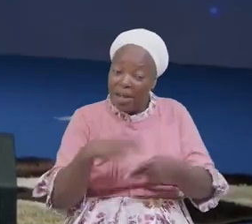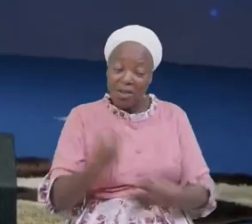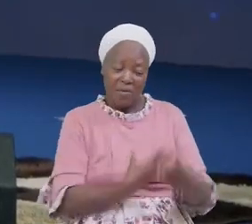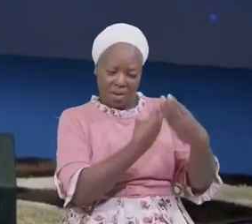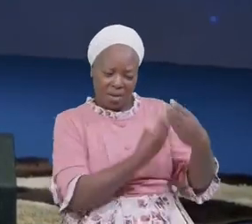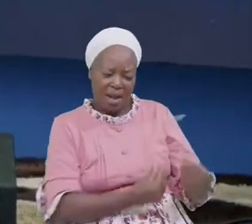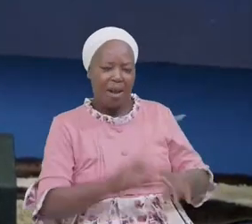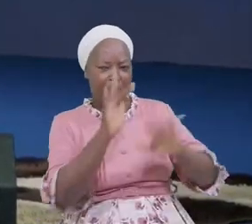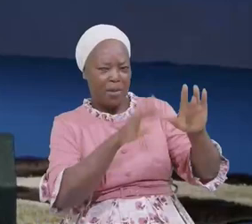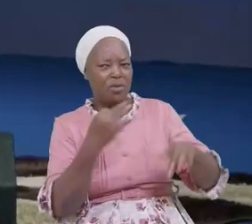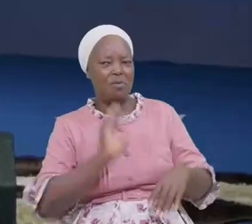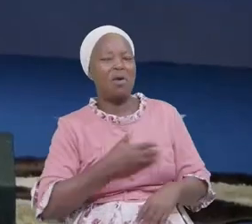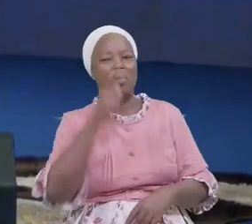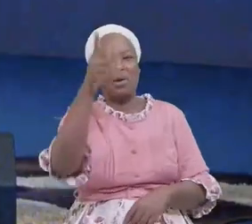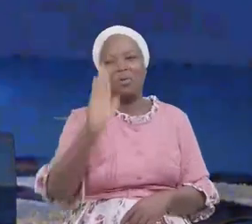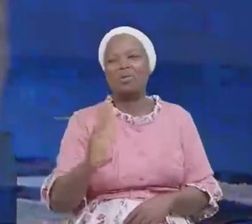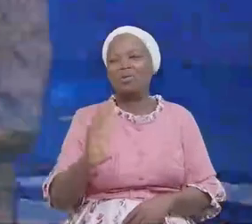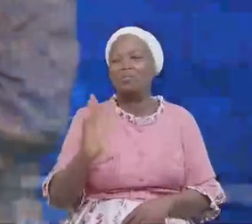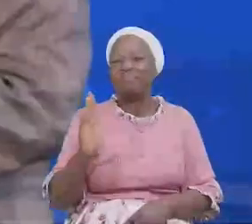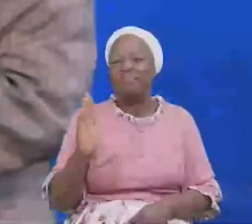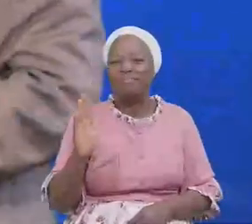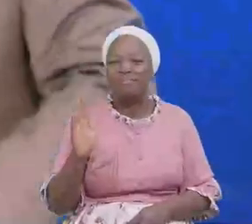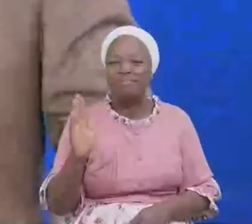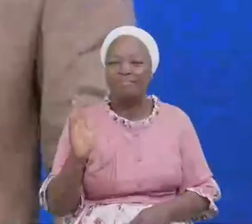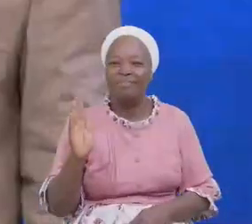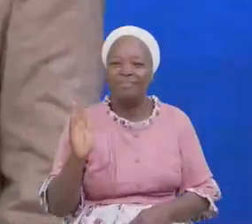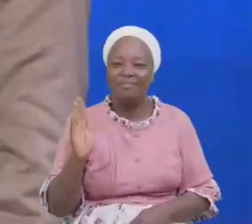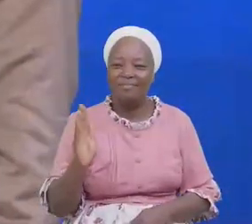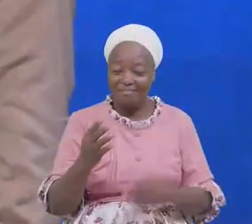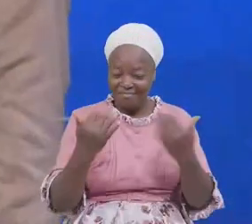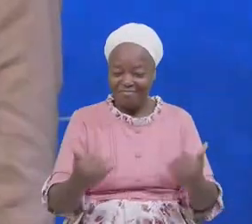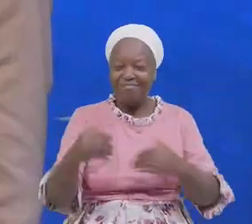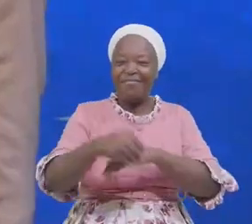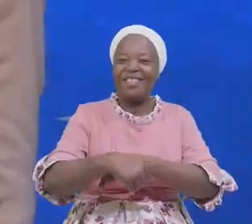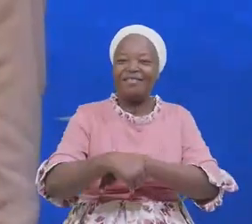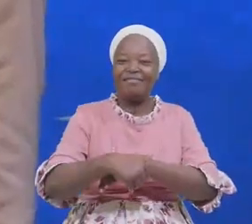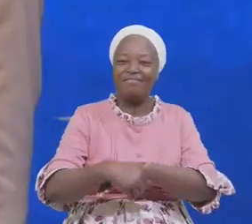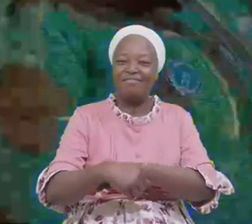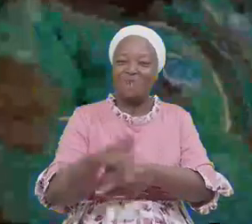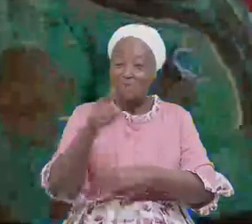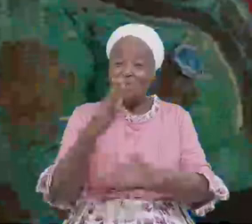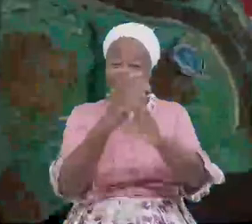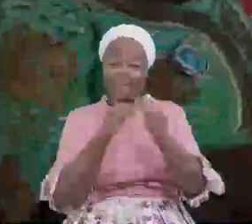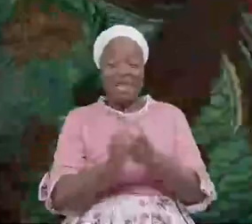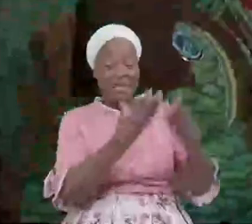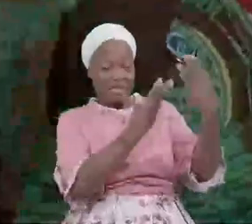Ce sont là donc les entrailles de miséricorde de notre Dieu. Ce soir, tu recevras les